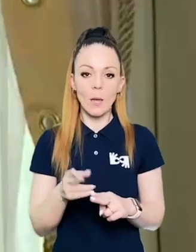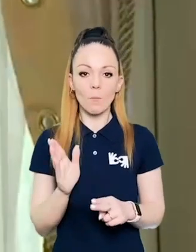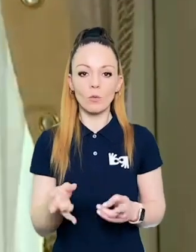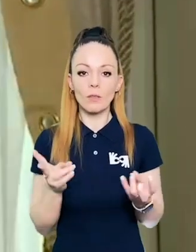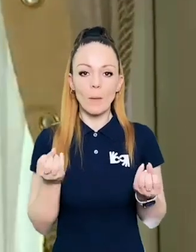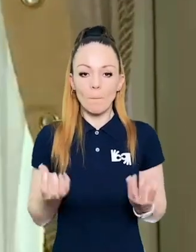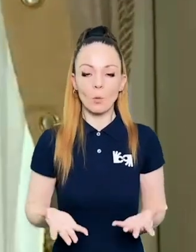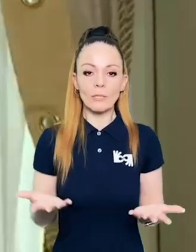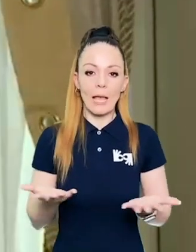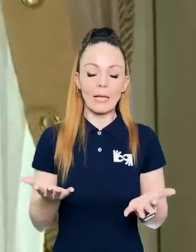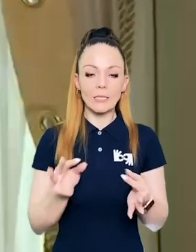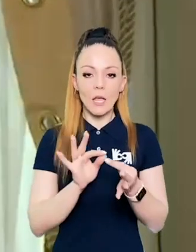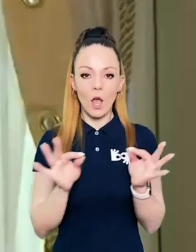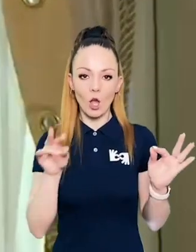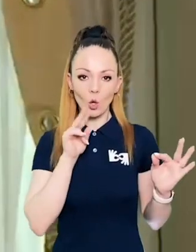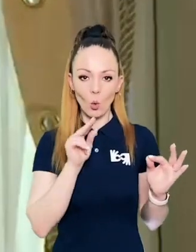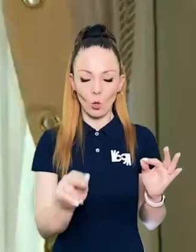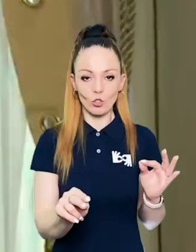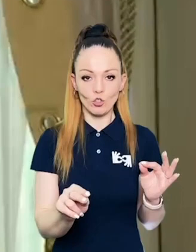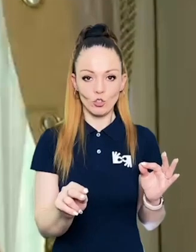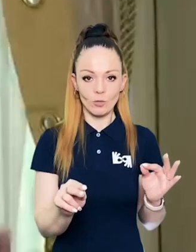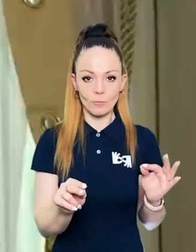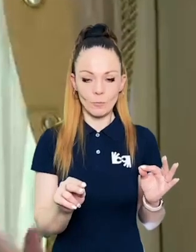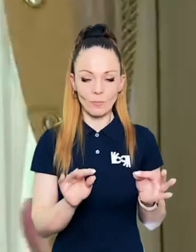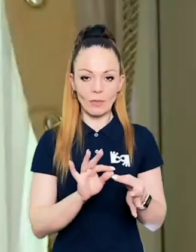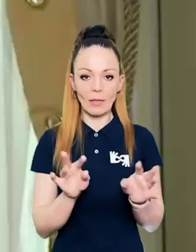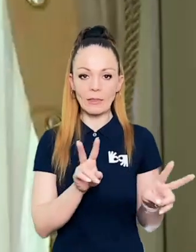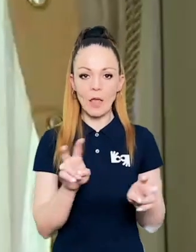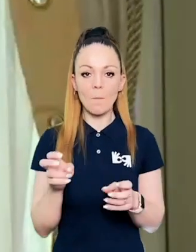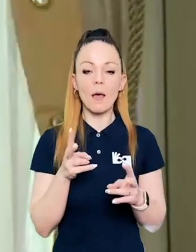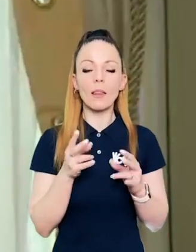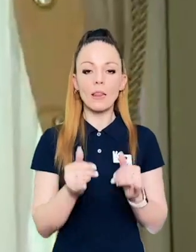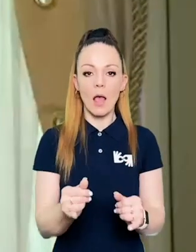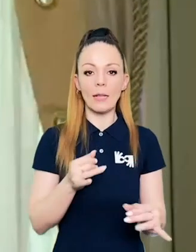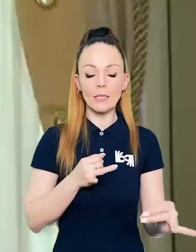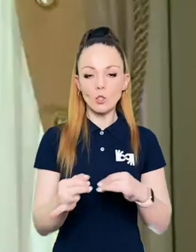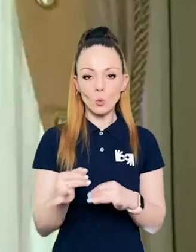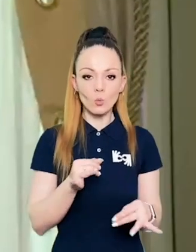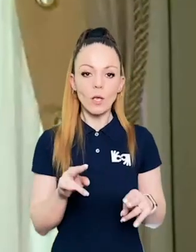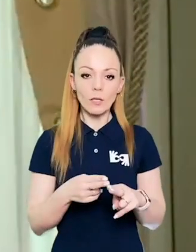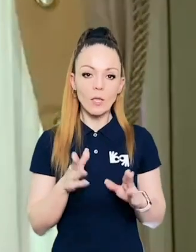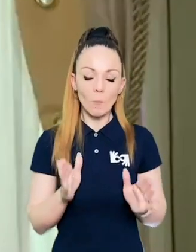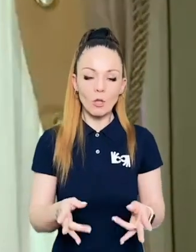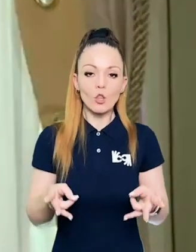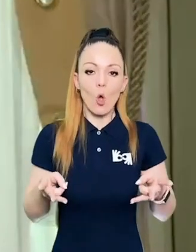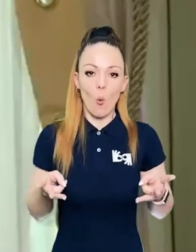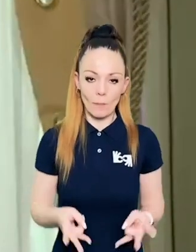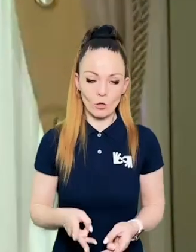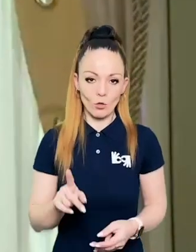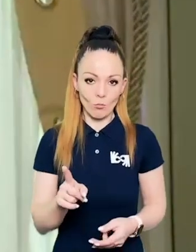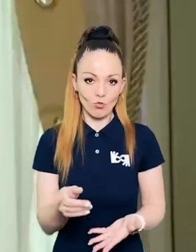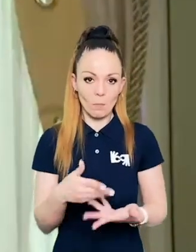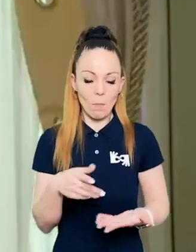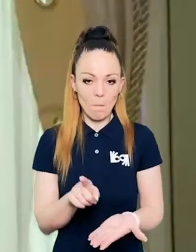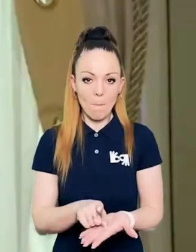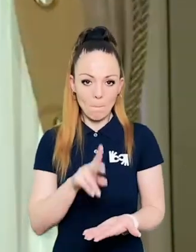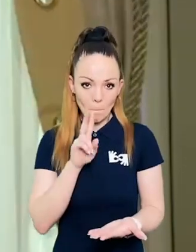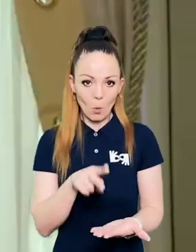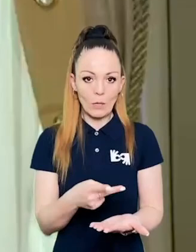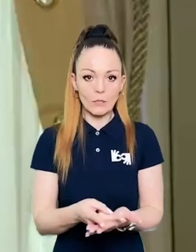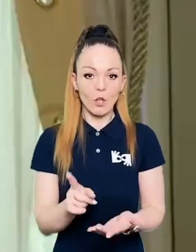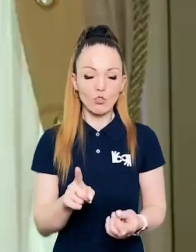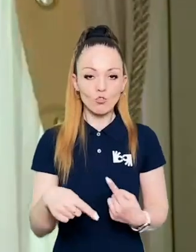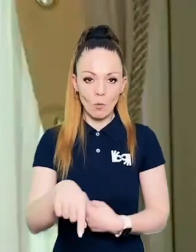буде не просто якийсь риторичний тема для дискусії, а це вже буде необхідність, тому що ми